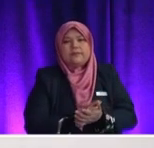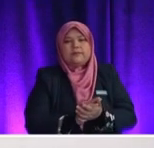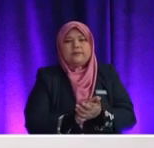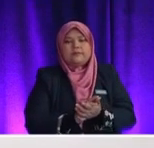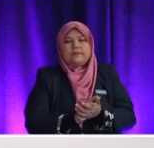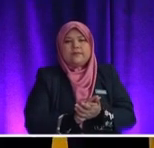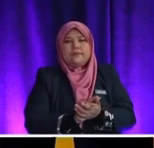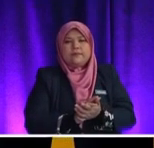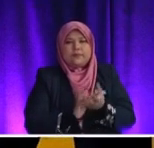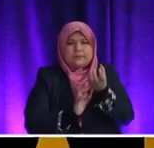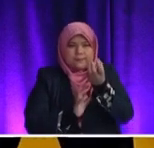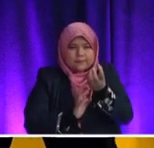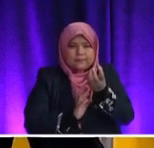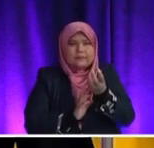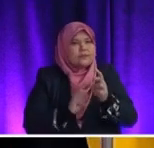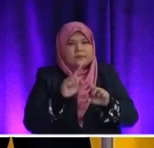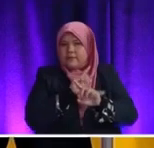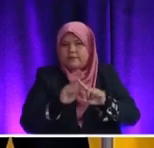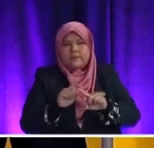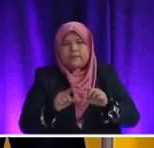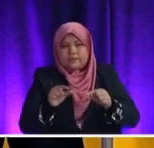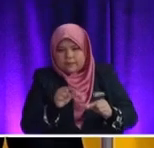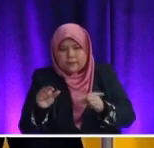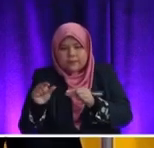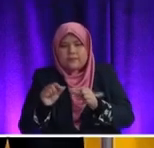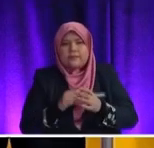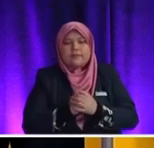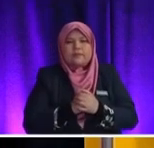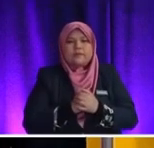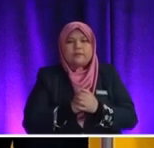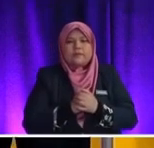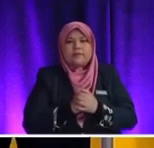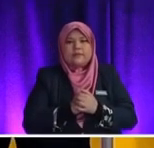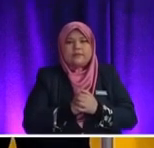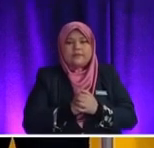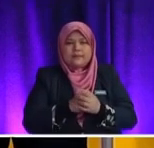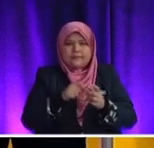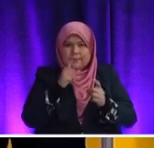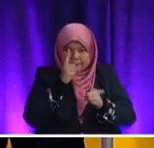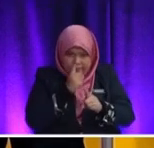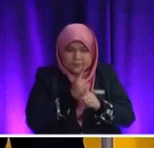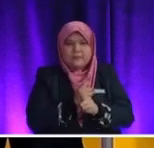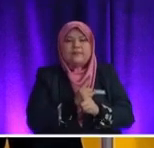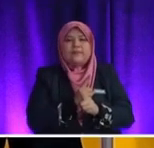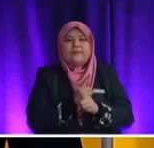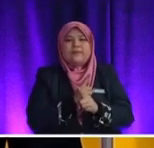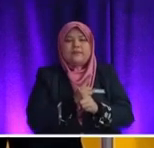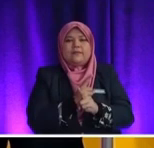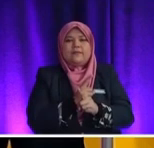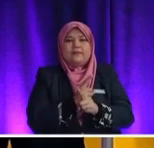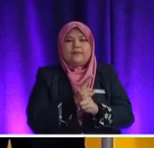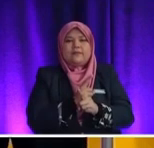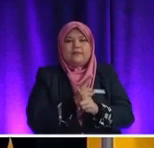aja betul di tidak boleh bergerak secara bebas sudah pedas jawaban tuh memang tepat tuntas dan